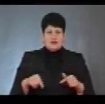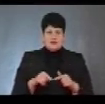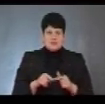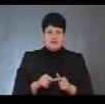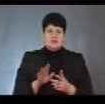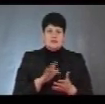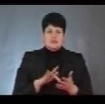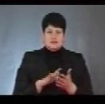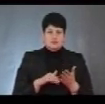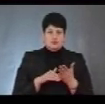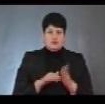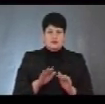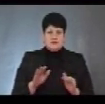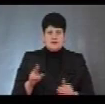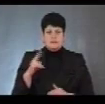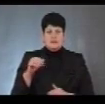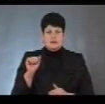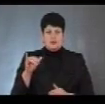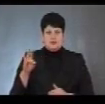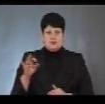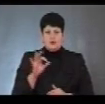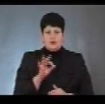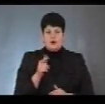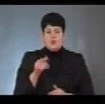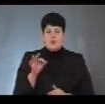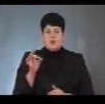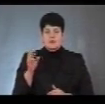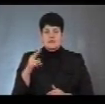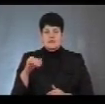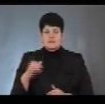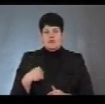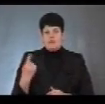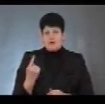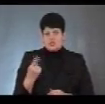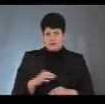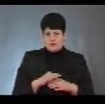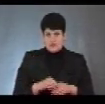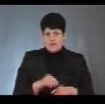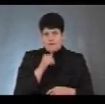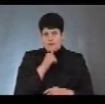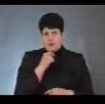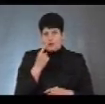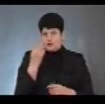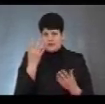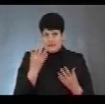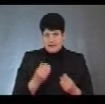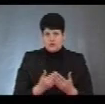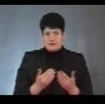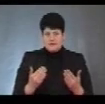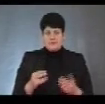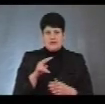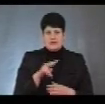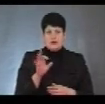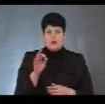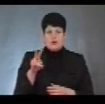синдромом Дауна Бебіко» Ольга Гордієнко. Ми перше таке робимо, тому спробували з одноденної виставки. Ліда Олійник – це